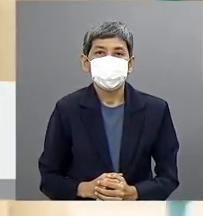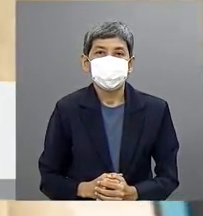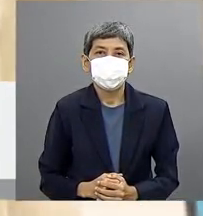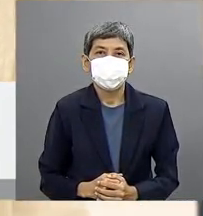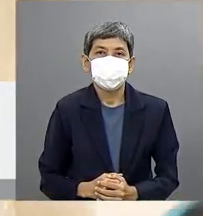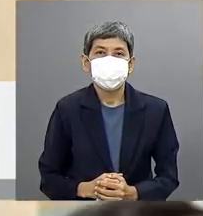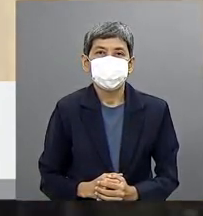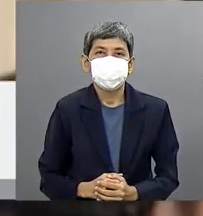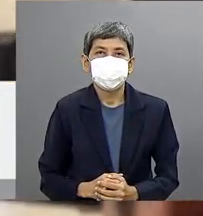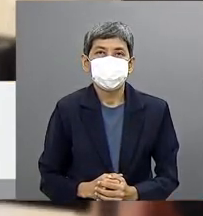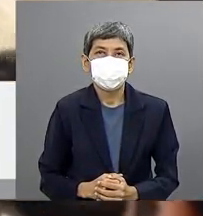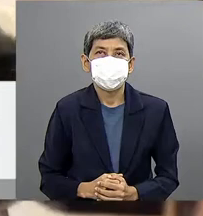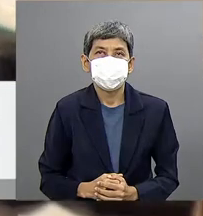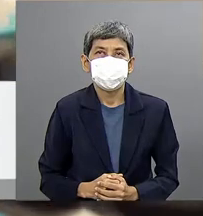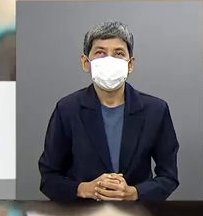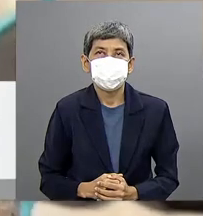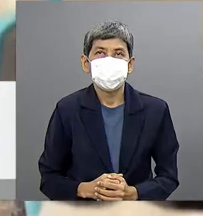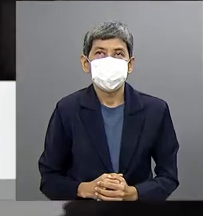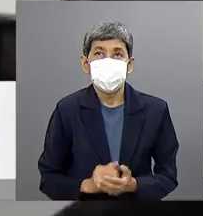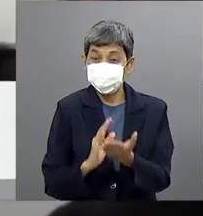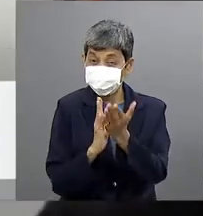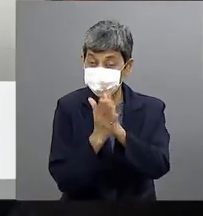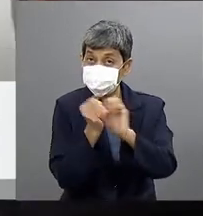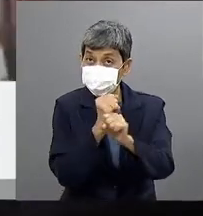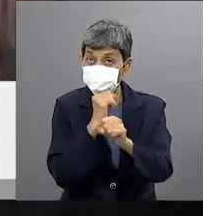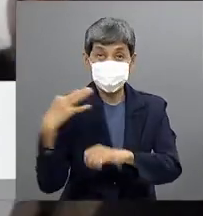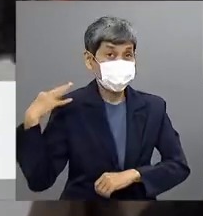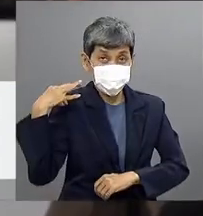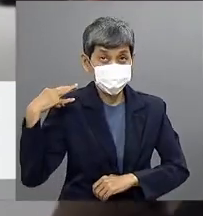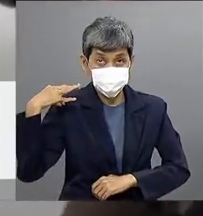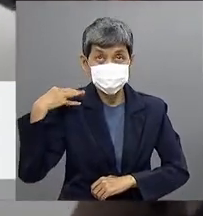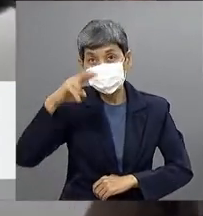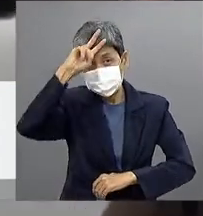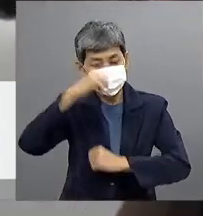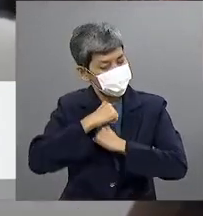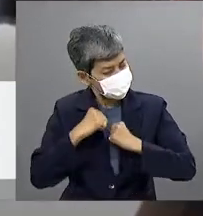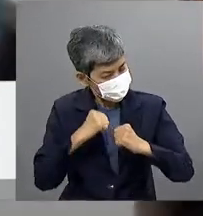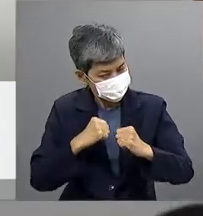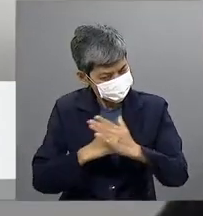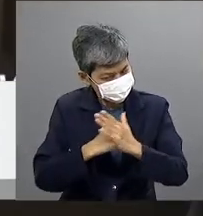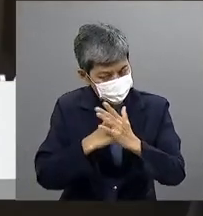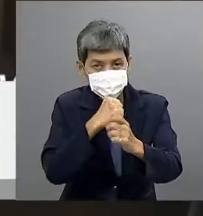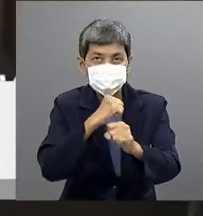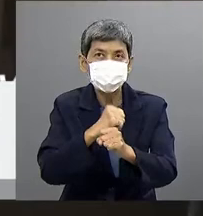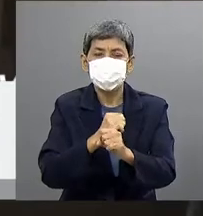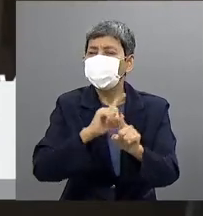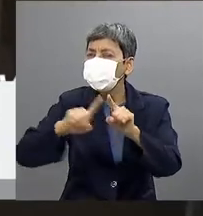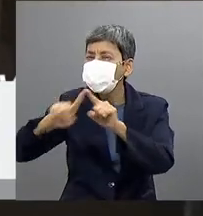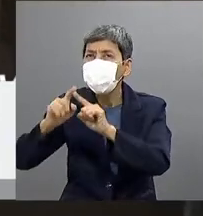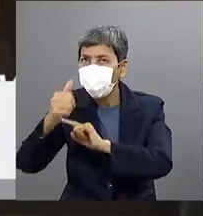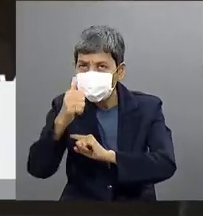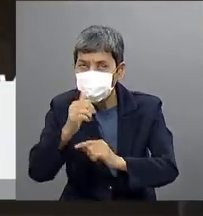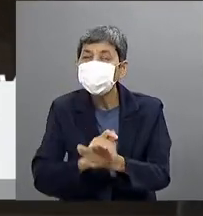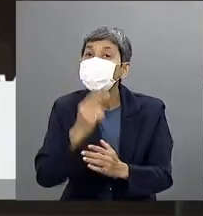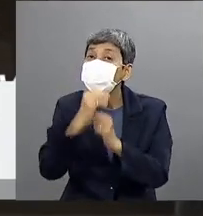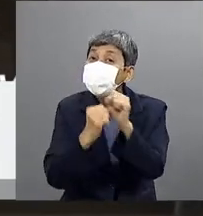มีส่วนสำคัญของความเปลี่ยนแปลงมาจากกลุ่มนางแบบในประเทศที่พยายามสร้างพื้นที่ของความหลากหลายเพียง 3ปี